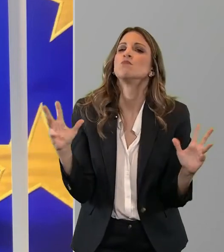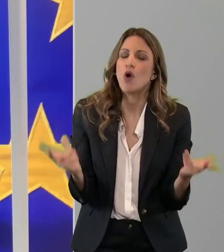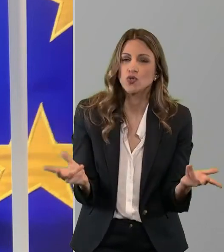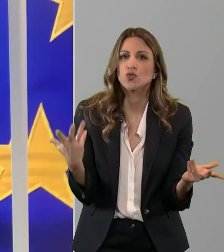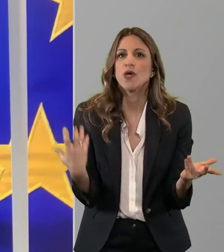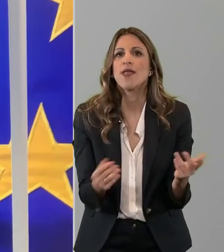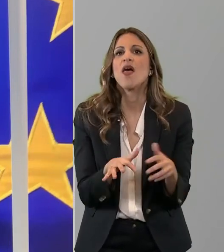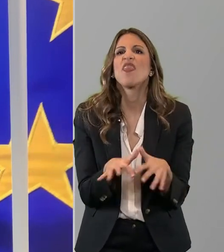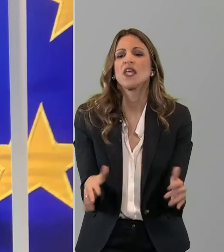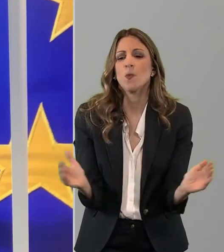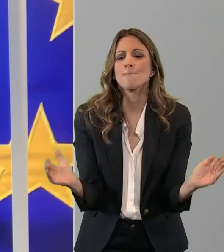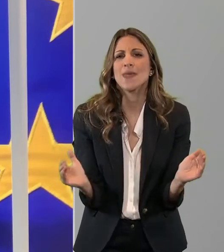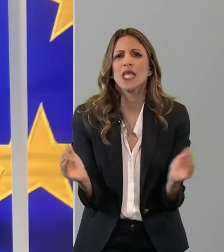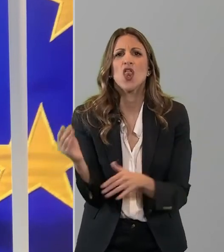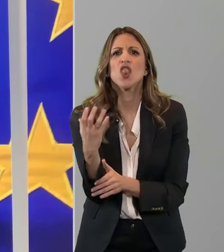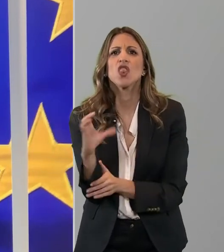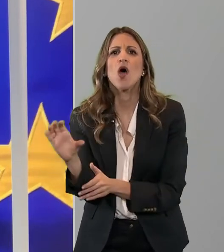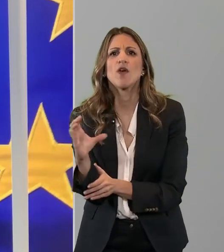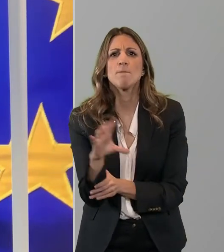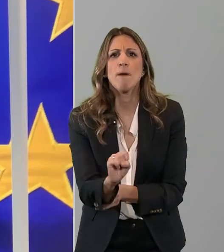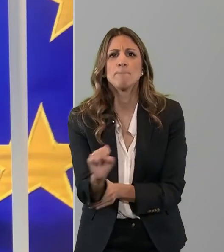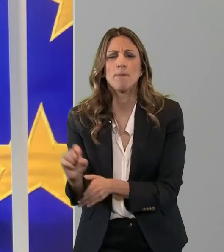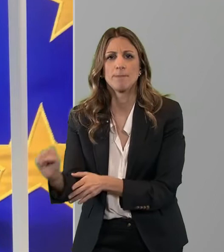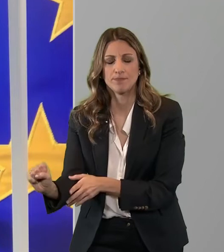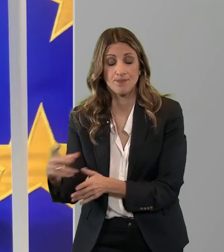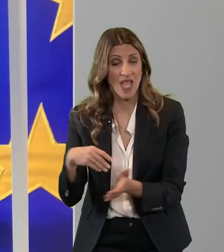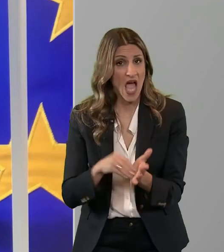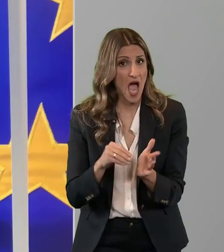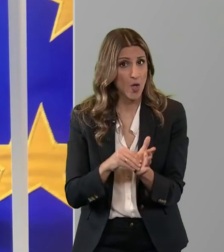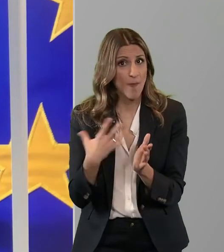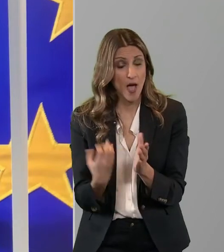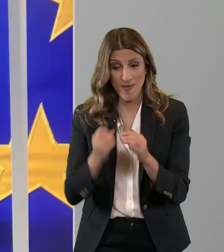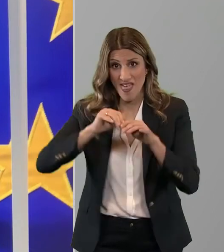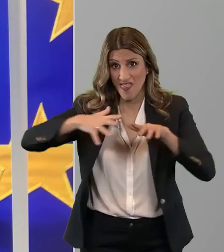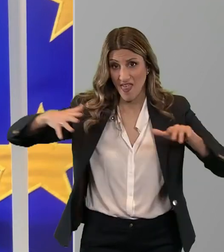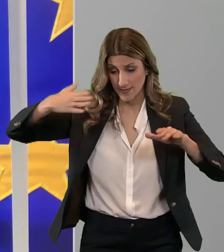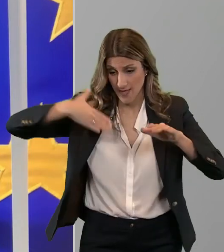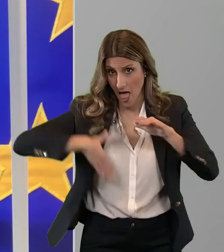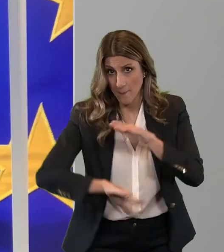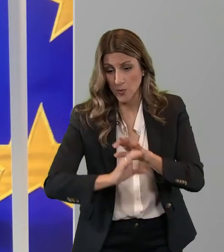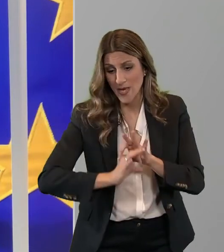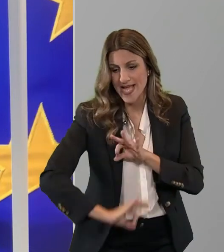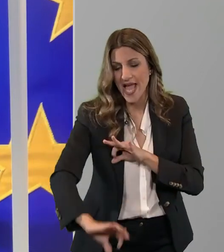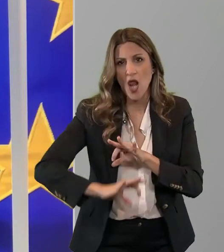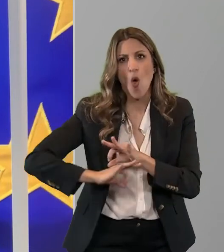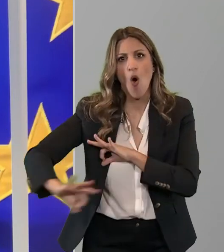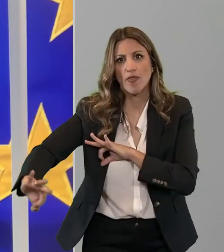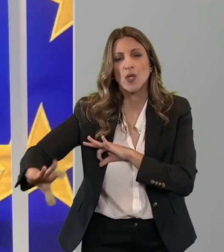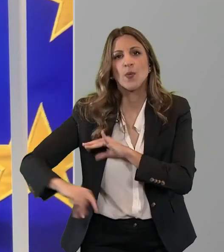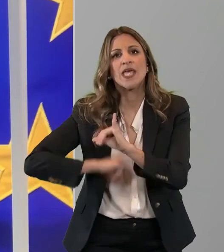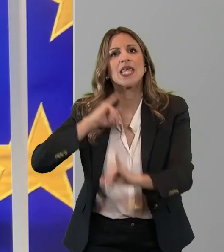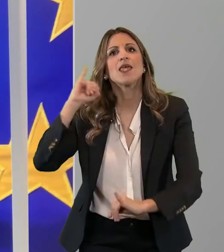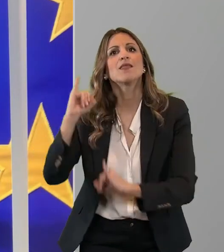ενός δικτύου μικρών δορυφόρων και την εγκατάσταση υποθαλασσίων καλωδίων ινών για τη σύνδεση της